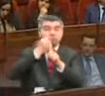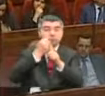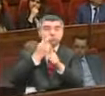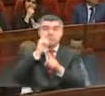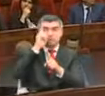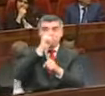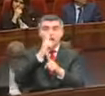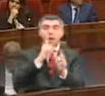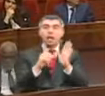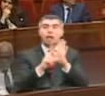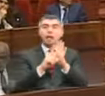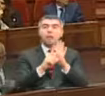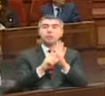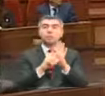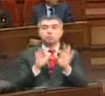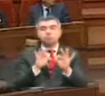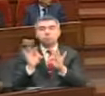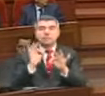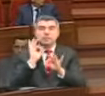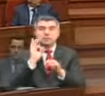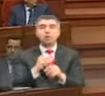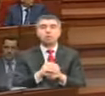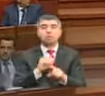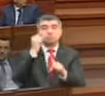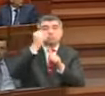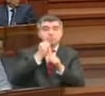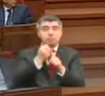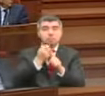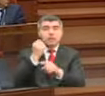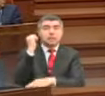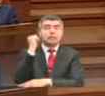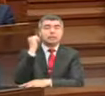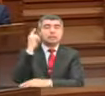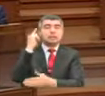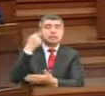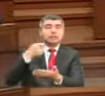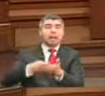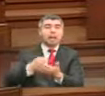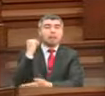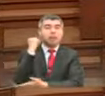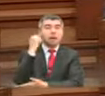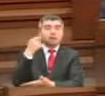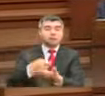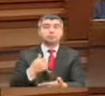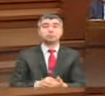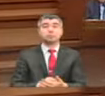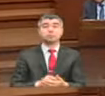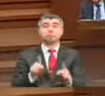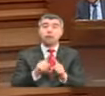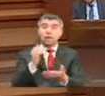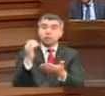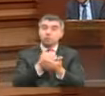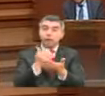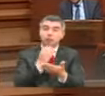القانون التنظيمي لقانون المالية ومواصلة الإصلاح الضريبي وخاصة تحسين مردودية التحصيل